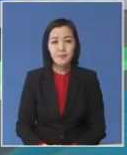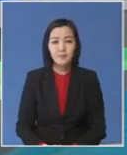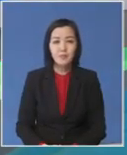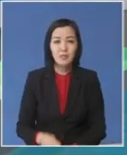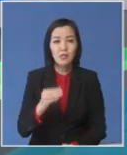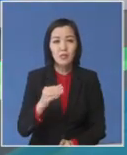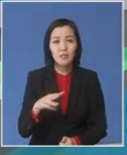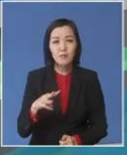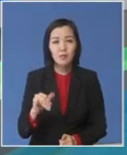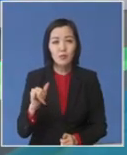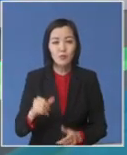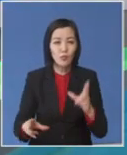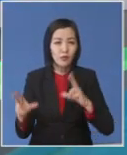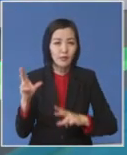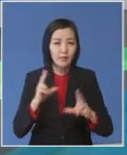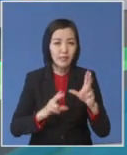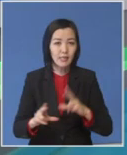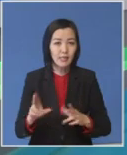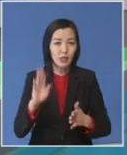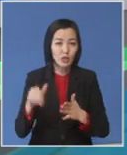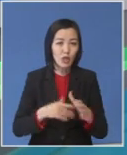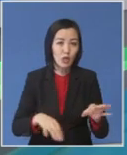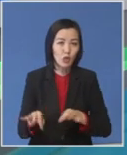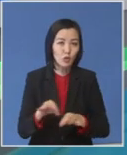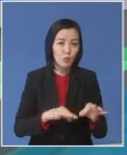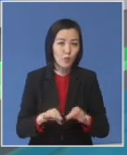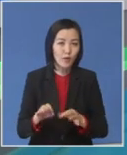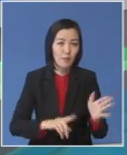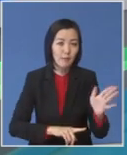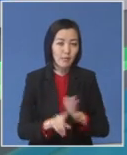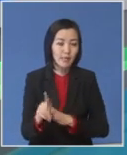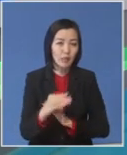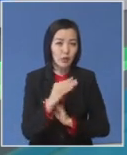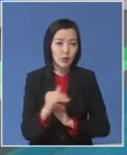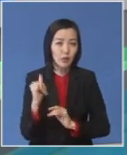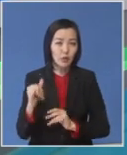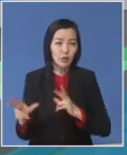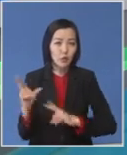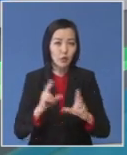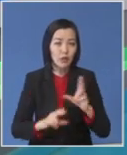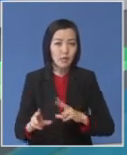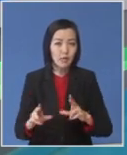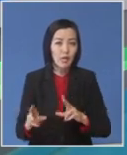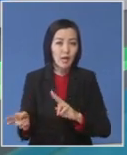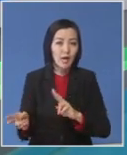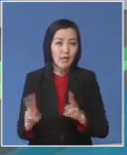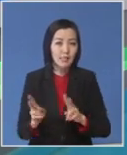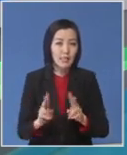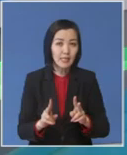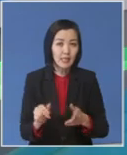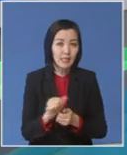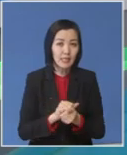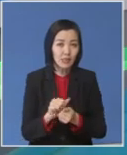Илья Шансугуров атындағы Жетісу мемлекеттік университетінің стартап академиясында жаңа жоба қолға алынды. Жетісулық студенттер асханаларда ыдыс